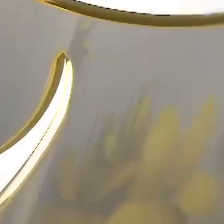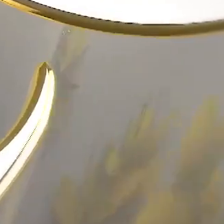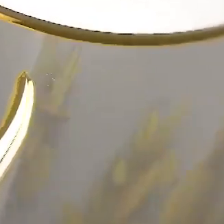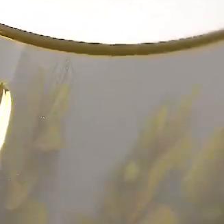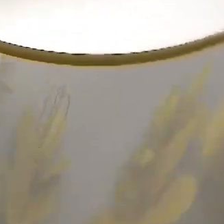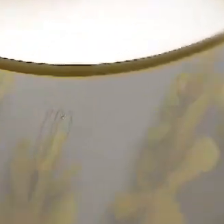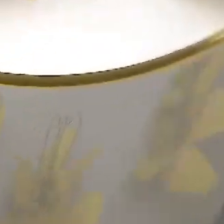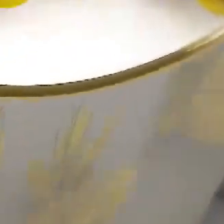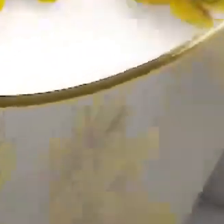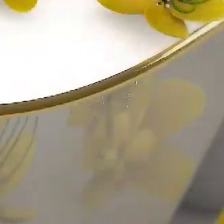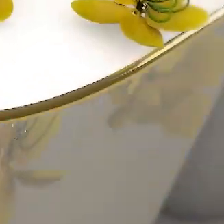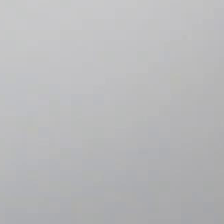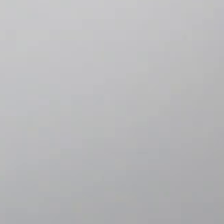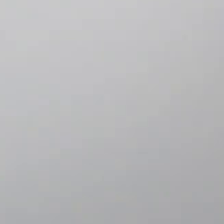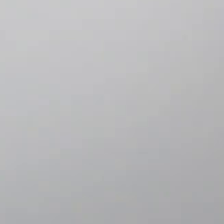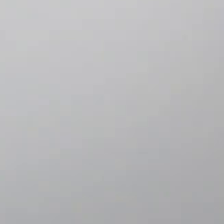ม.ค